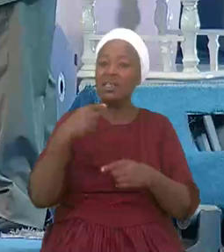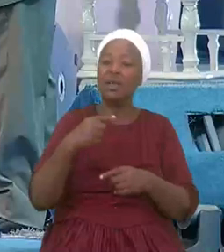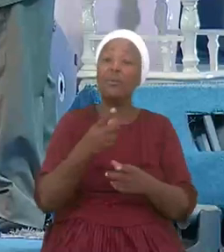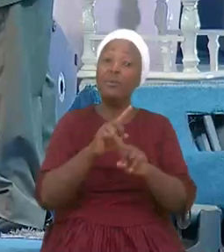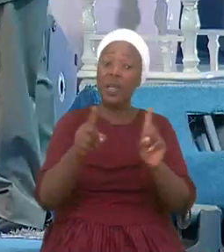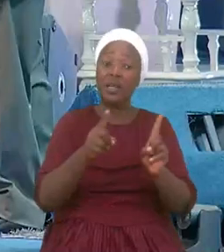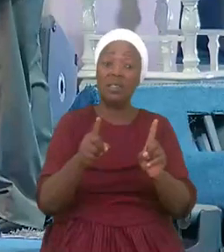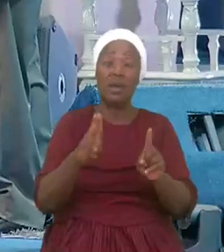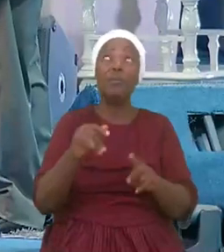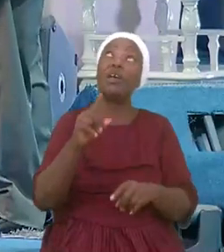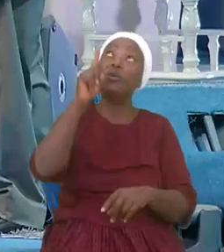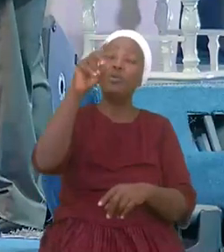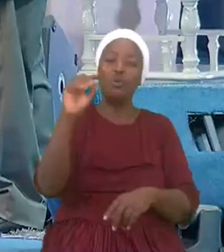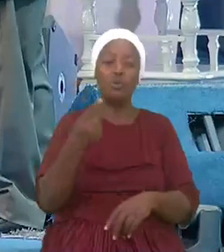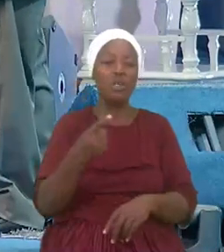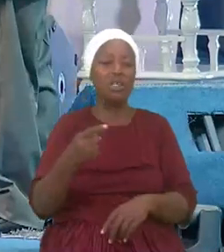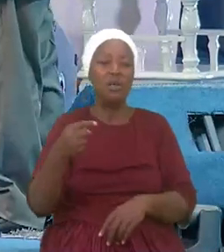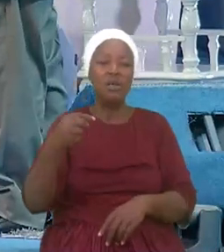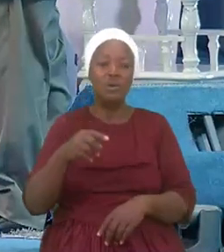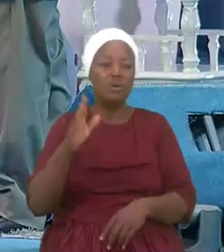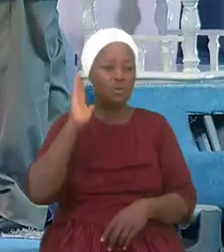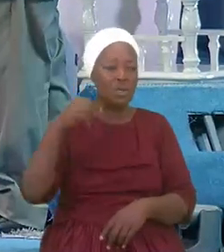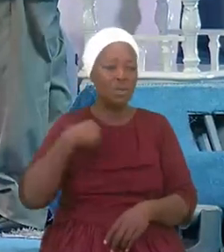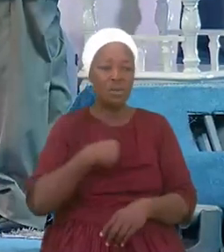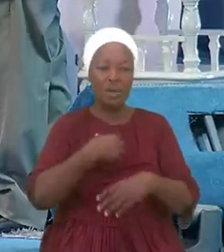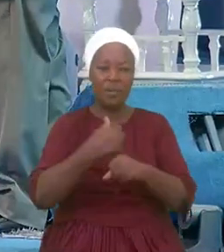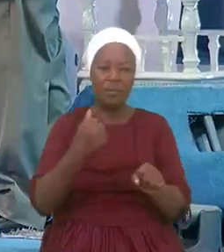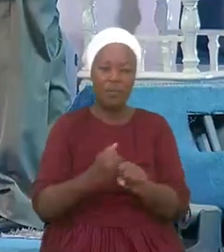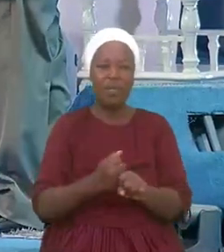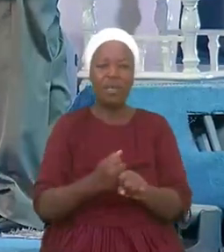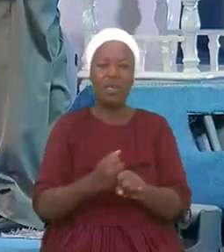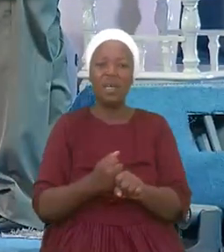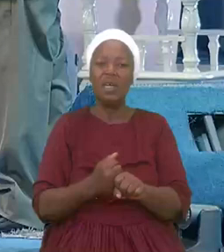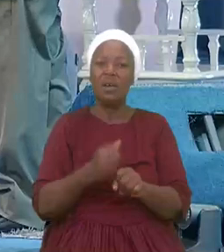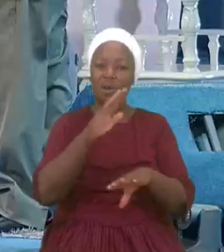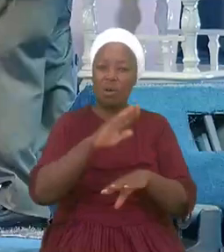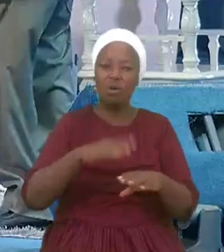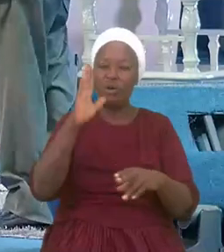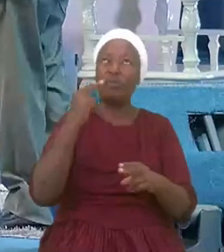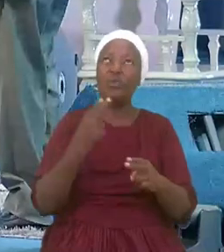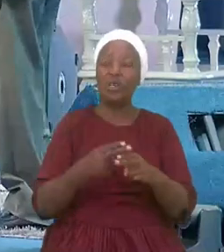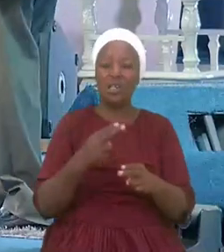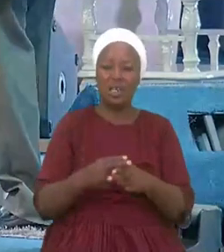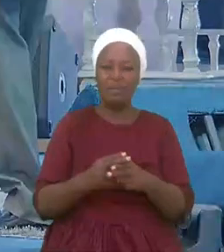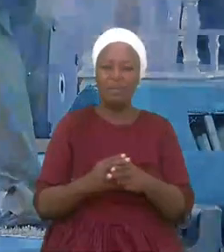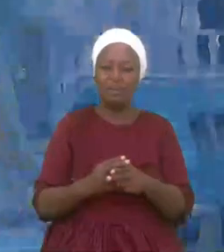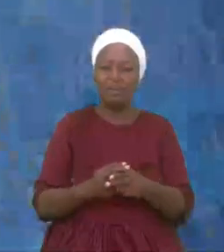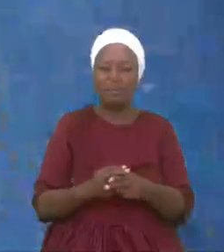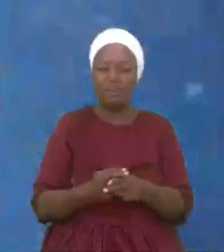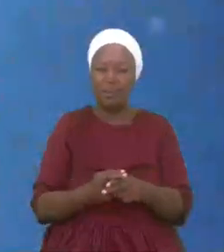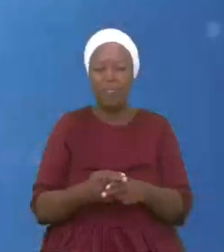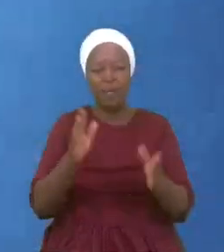lui seul peut affranchir mais c'est grâce à toi seul que nous